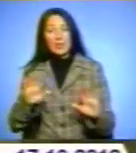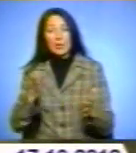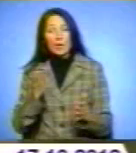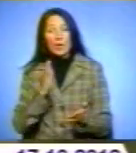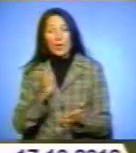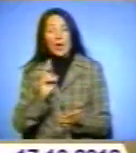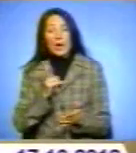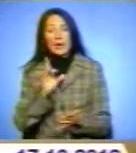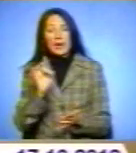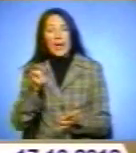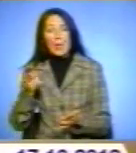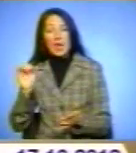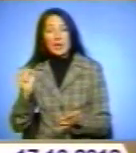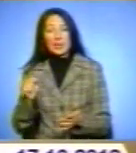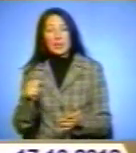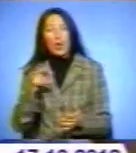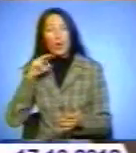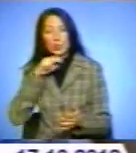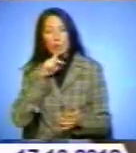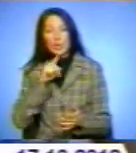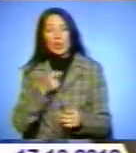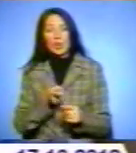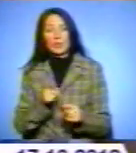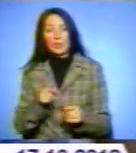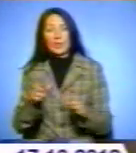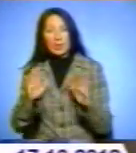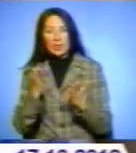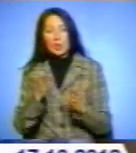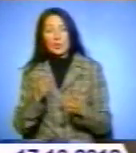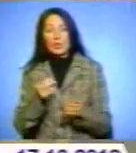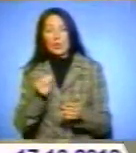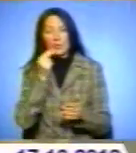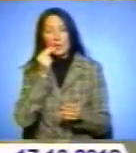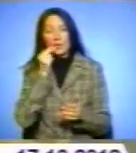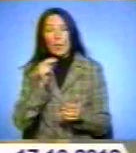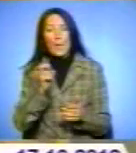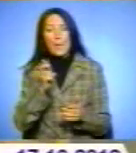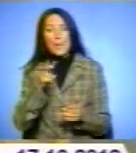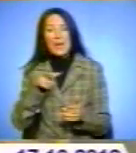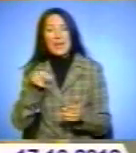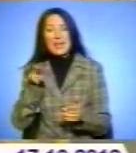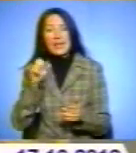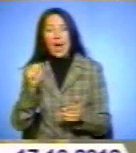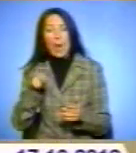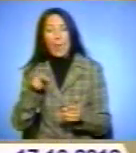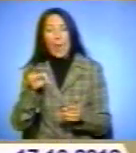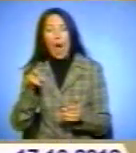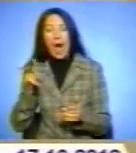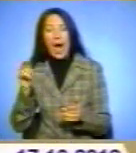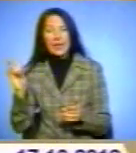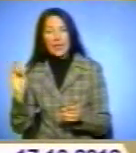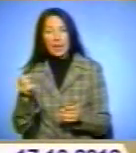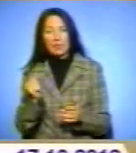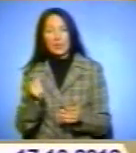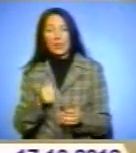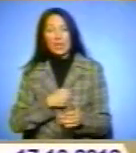Кременецькому районі. Отруєння сталося внаслідок вживання смертельно отруйної блідної поганки, яка маскується під зелену сироїжку. На